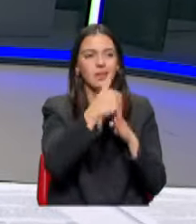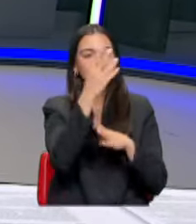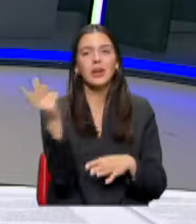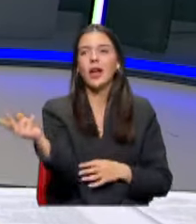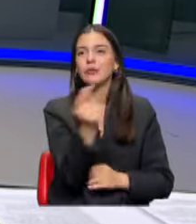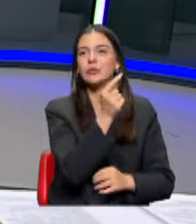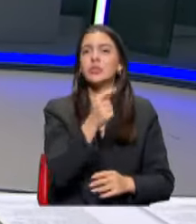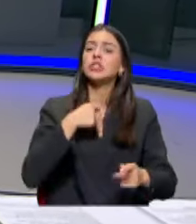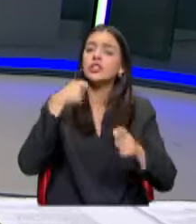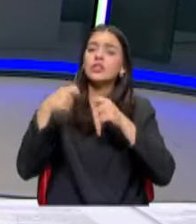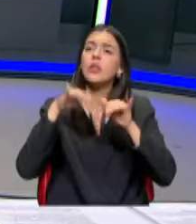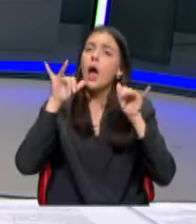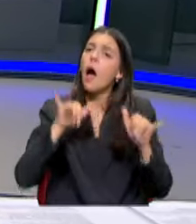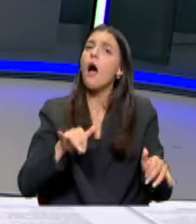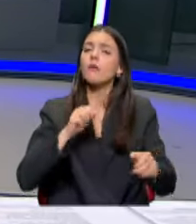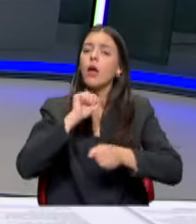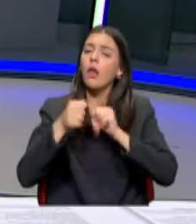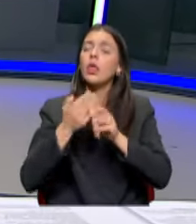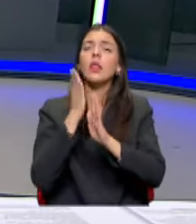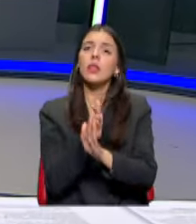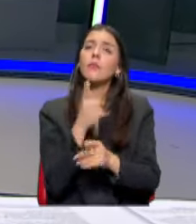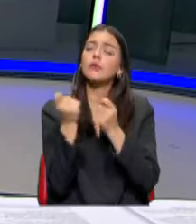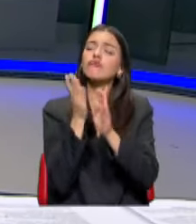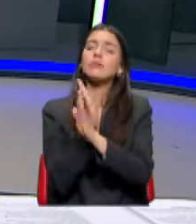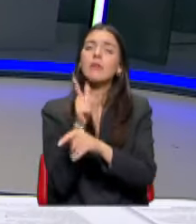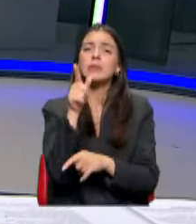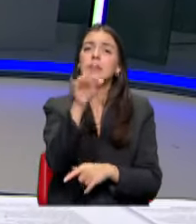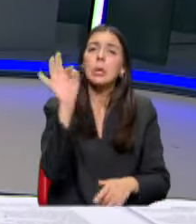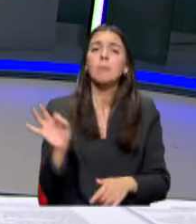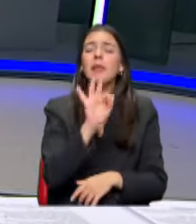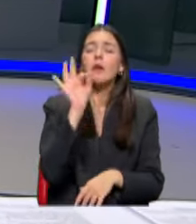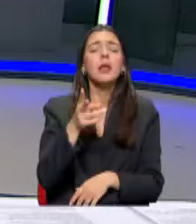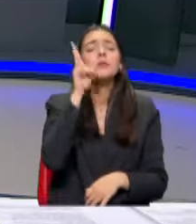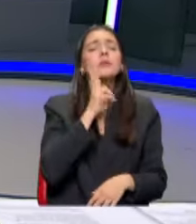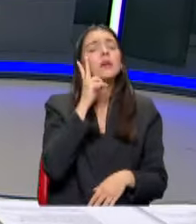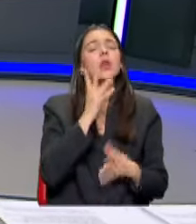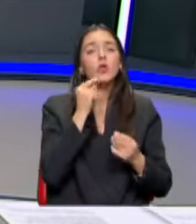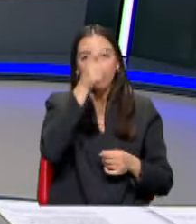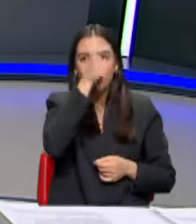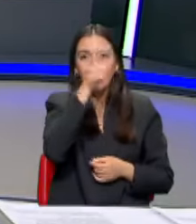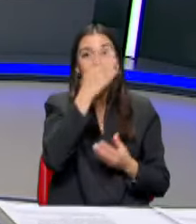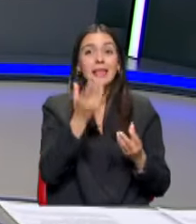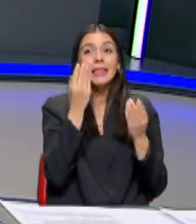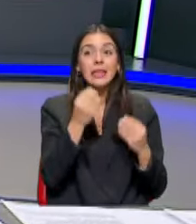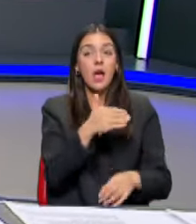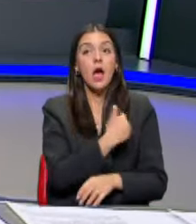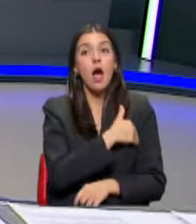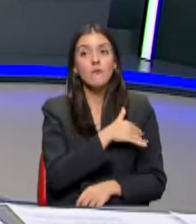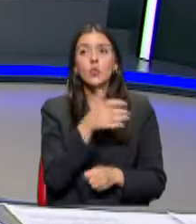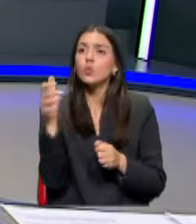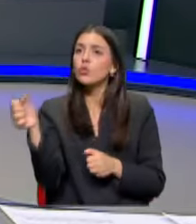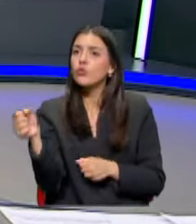kaçıyorsunuz. Şirketleriniz aynen faaliyetlerine devam ediyor. Siz de milyarınıza milyar katıyorsunuz. Türkiye'nin de en iyi avukatlarını